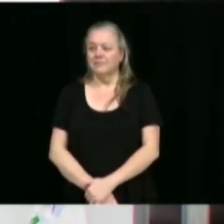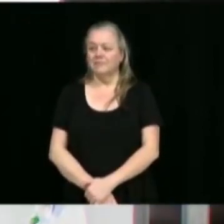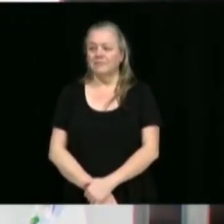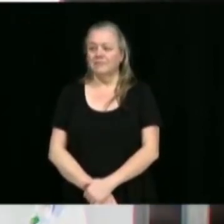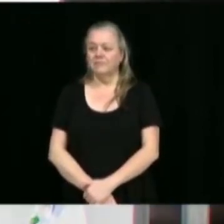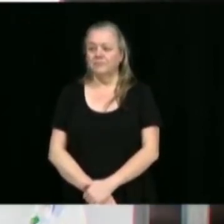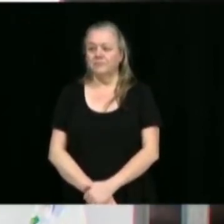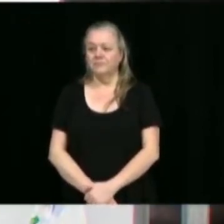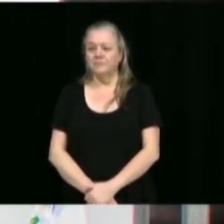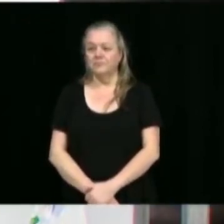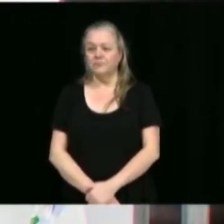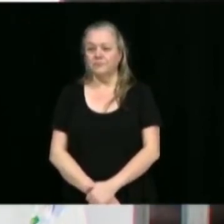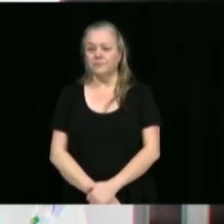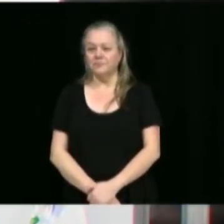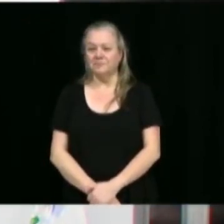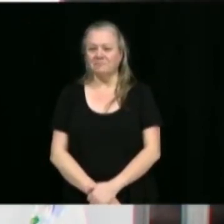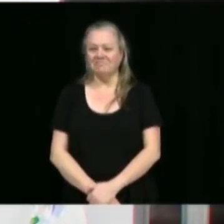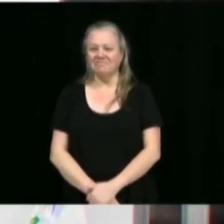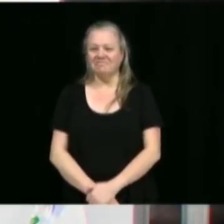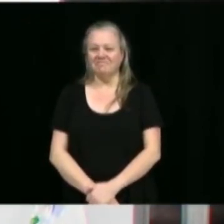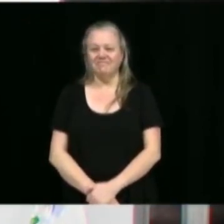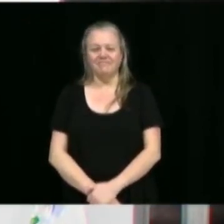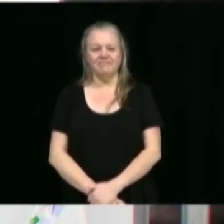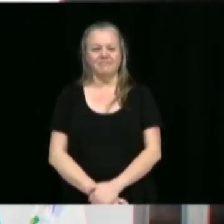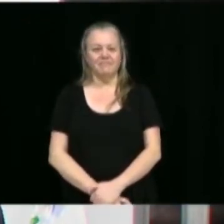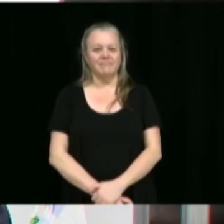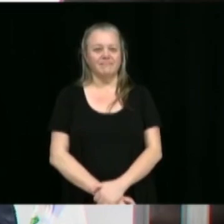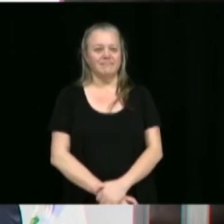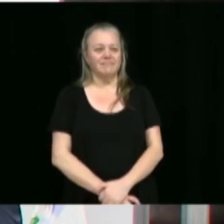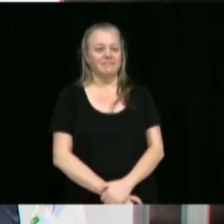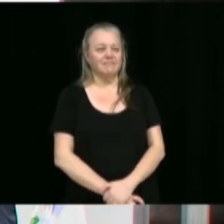Allez-y, allez-y, rassemblez-vous.